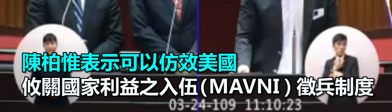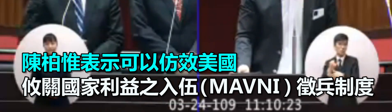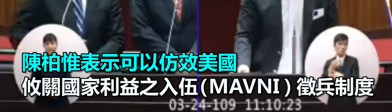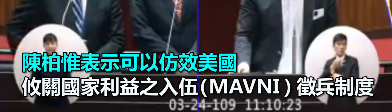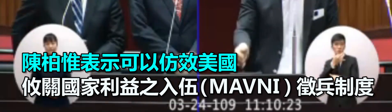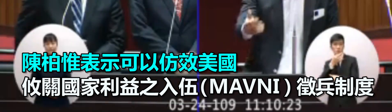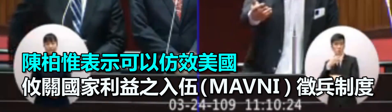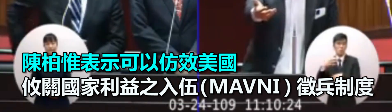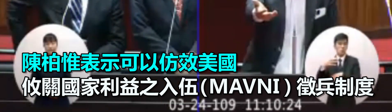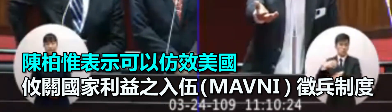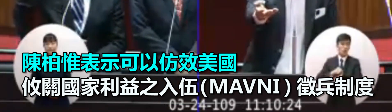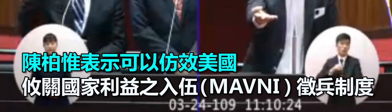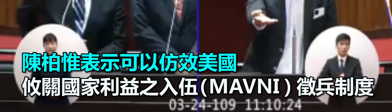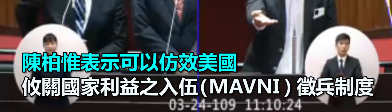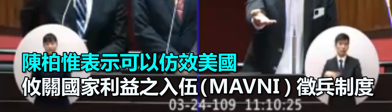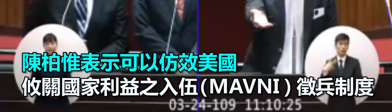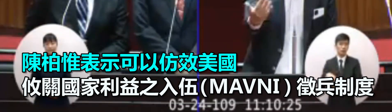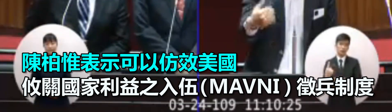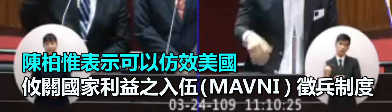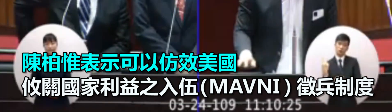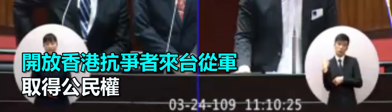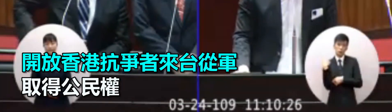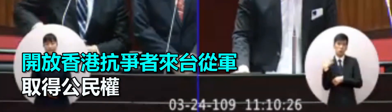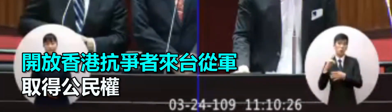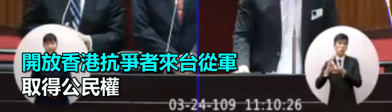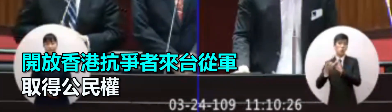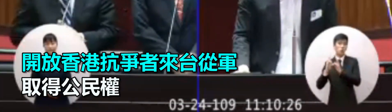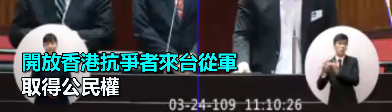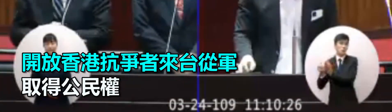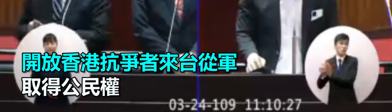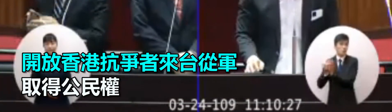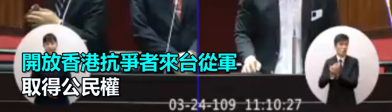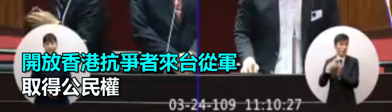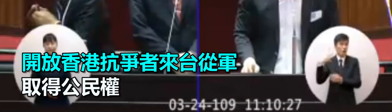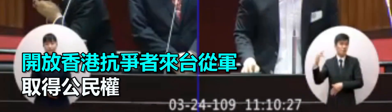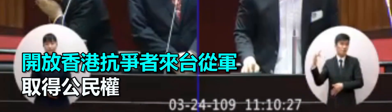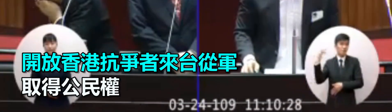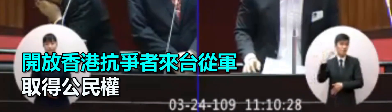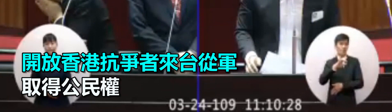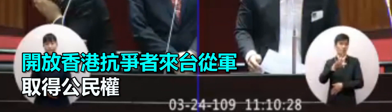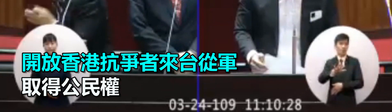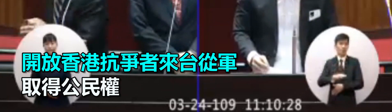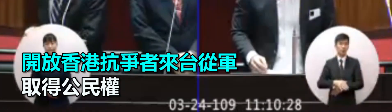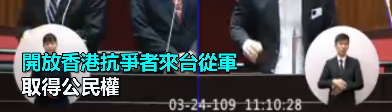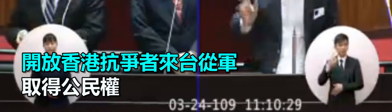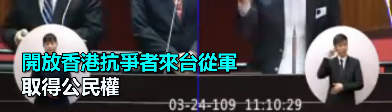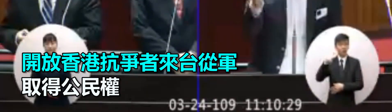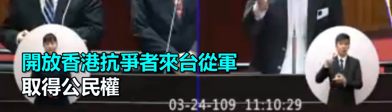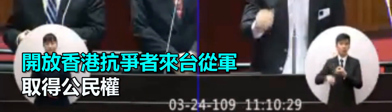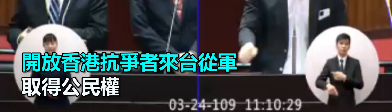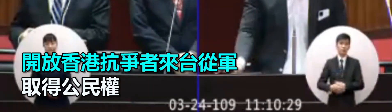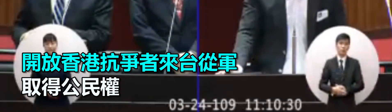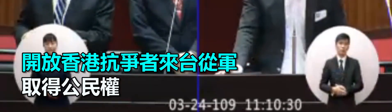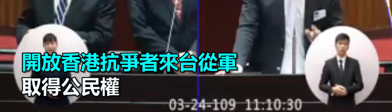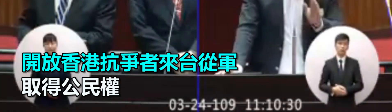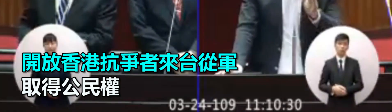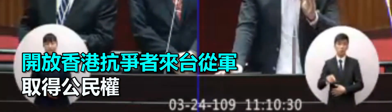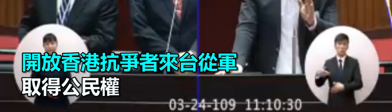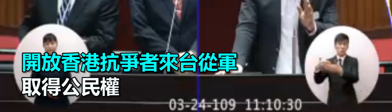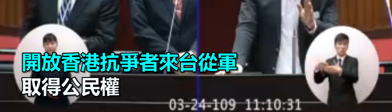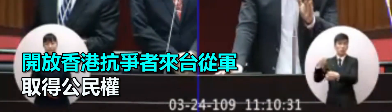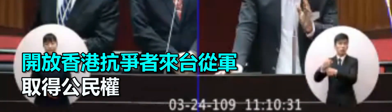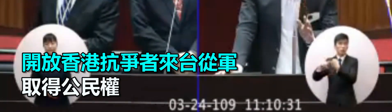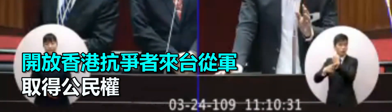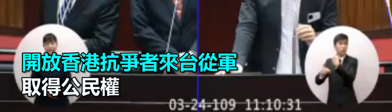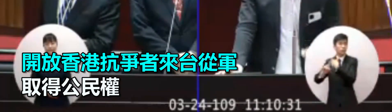括昨夜搁咧飞，前两天咧驶船啊来啊，搁飞飞龙机，我想这拢是作疲劳的代志。我不管中国要安怎做，非